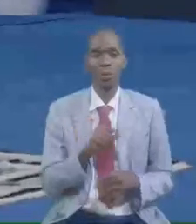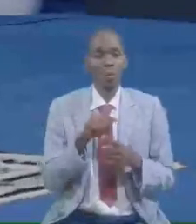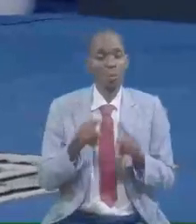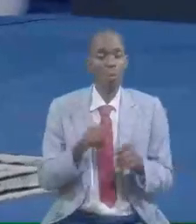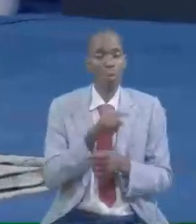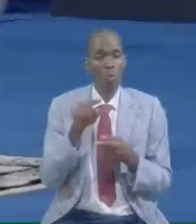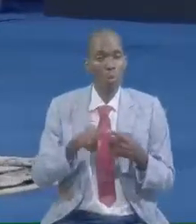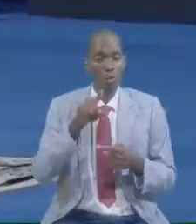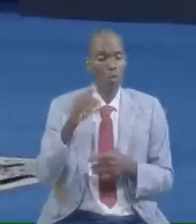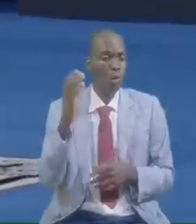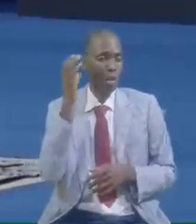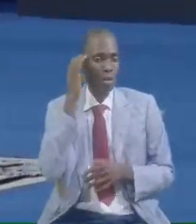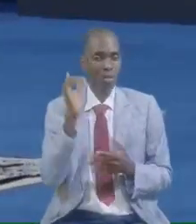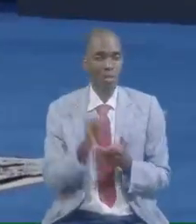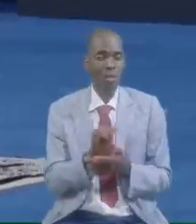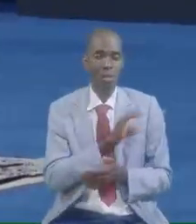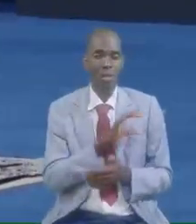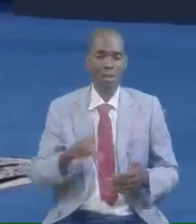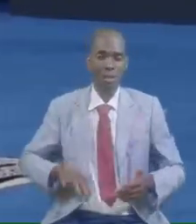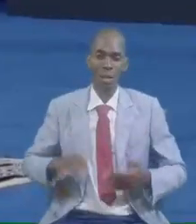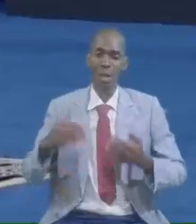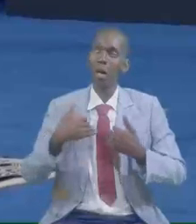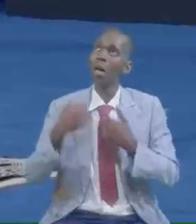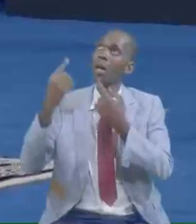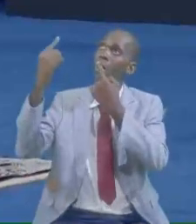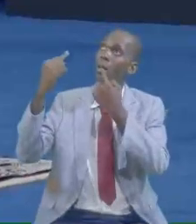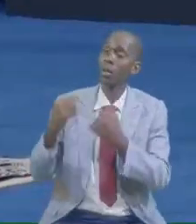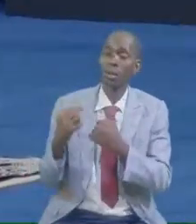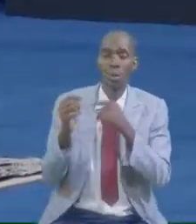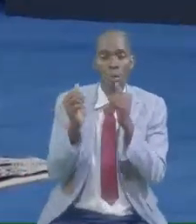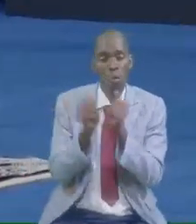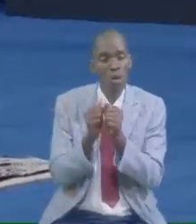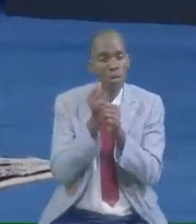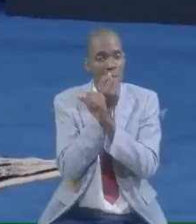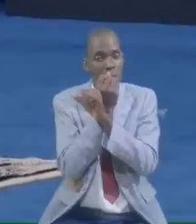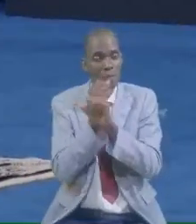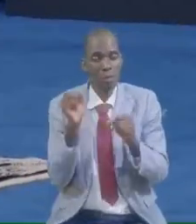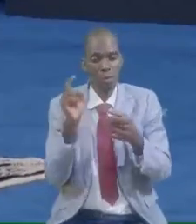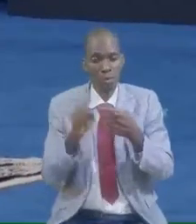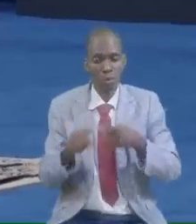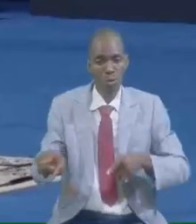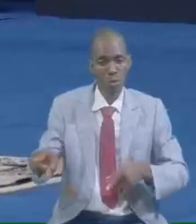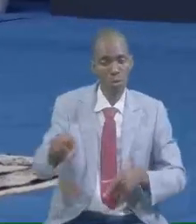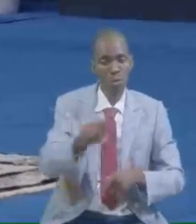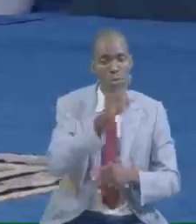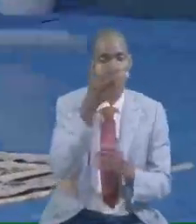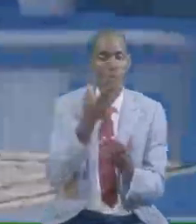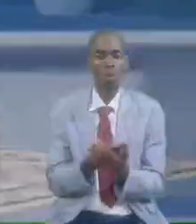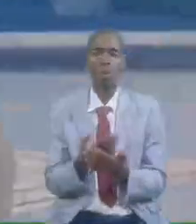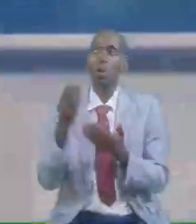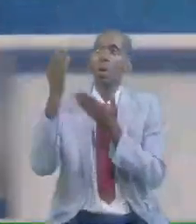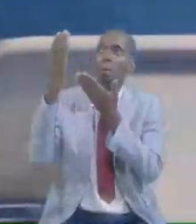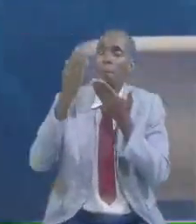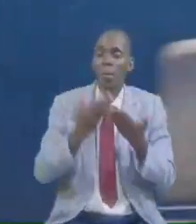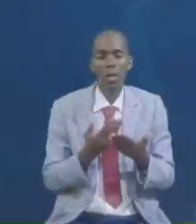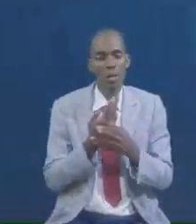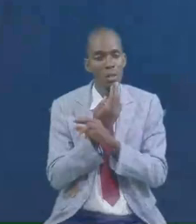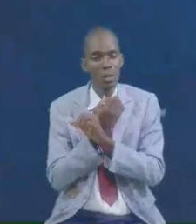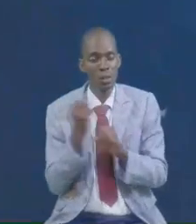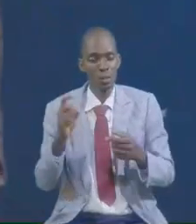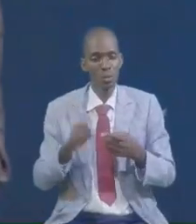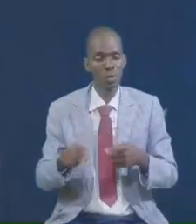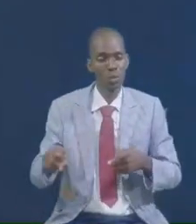est venu et Christ a apporté le salut à tous et qu'il a apporté la rédemption à tous